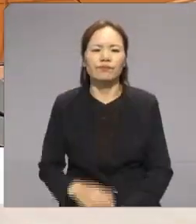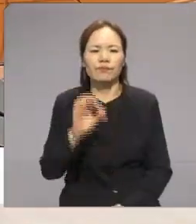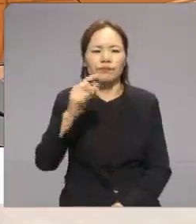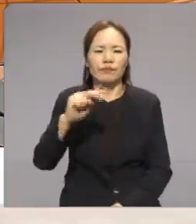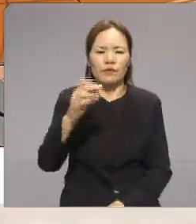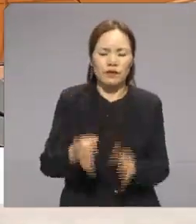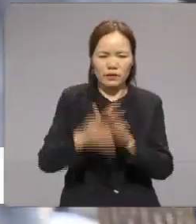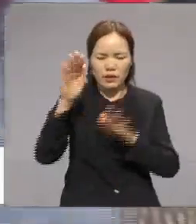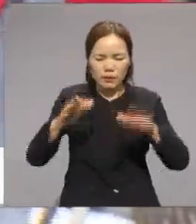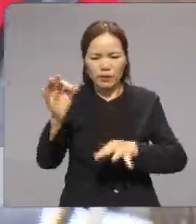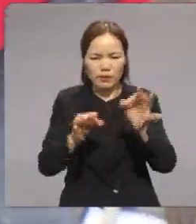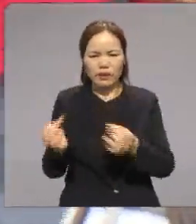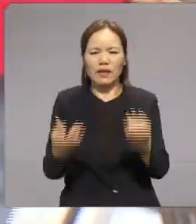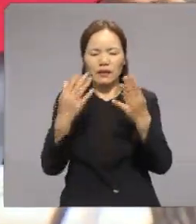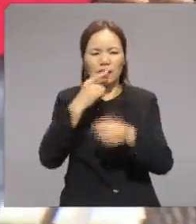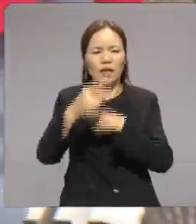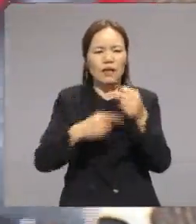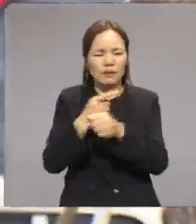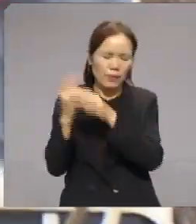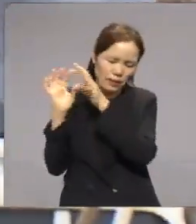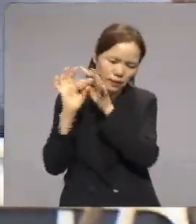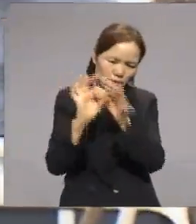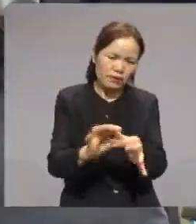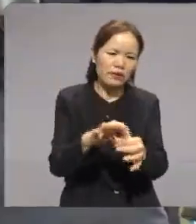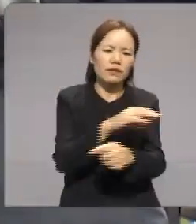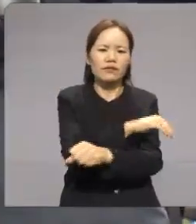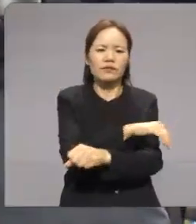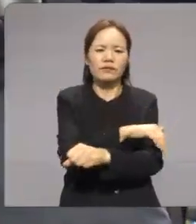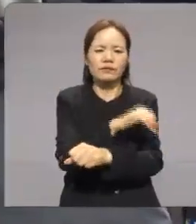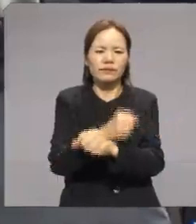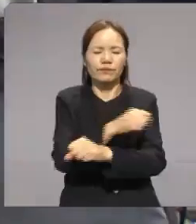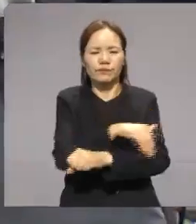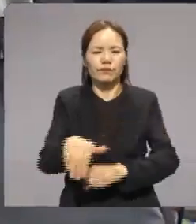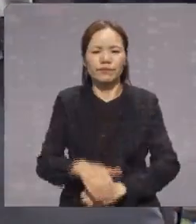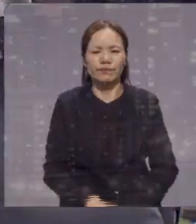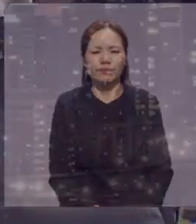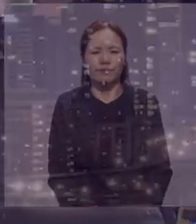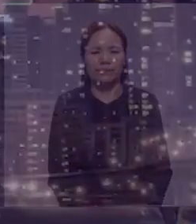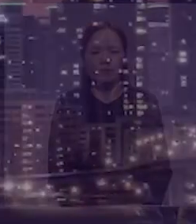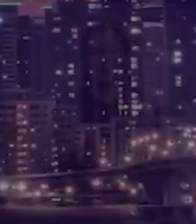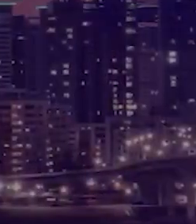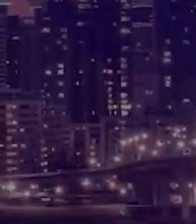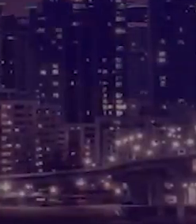안동시는 이번 장터 행사를 매년 이어나갈 계획입니다. OBS 뉴스 백소민입니다.